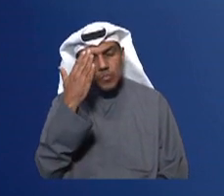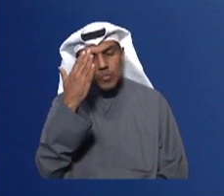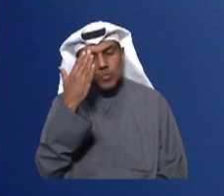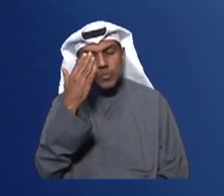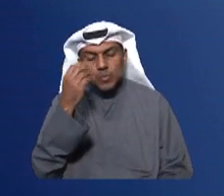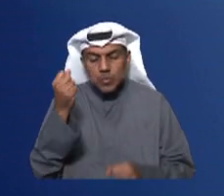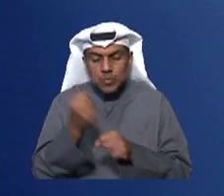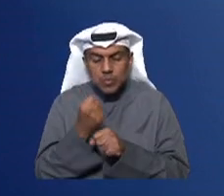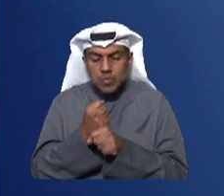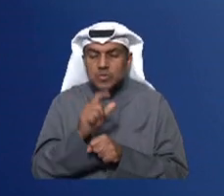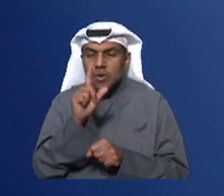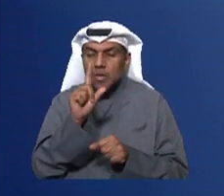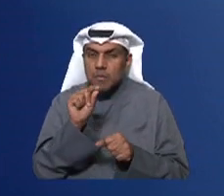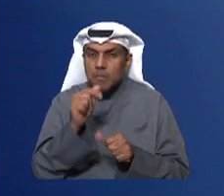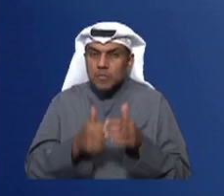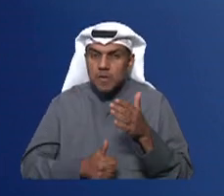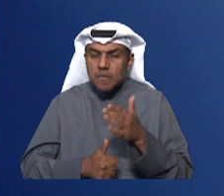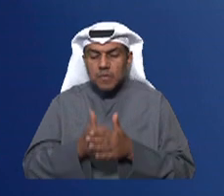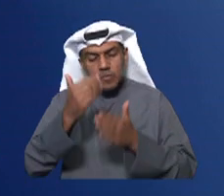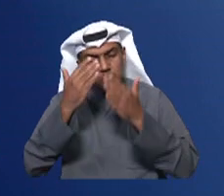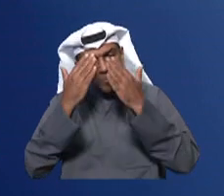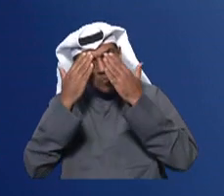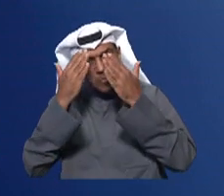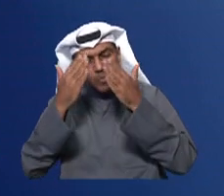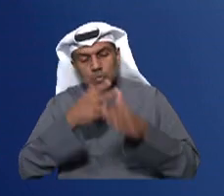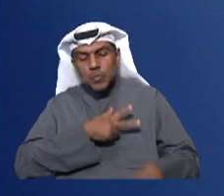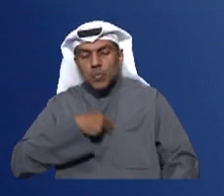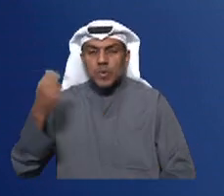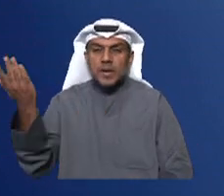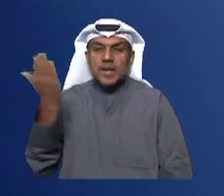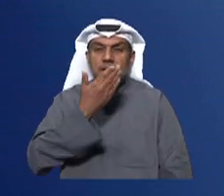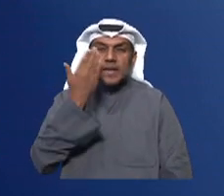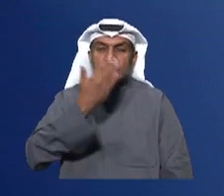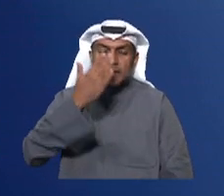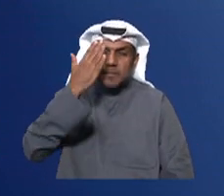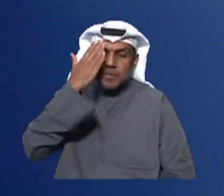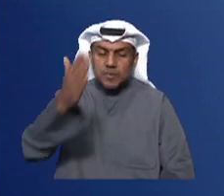لوهيد المتحدث الرسمي باسم وزارة التربية على وجودك معنا في هذه النشرة، شكرا جزيلا لك.